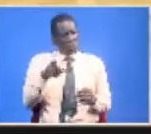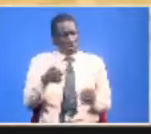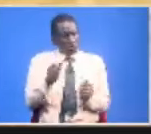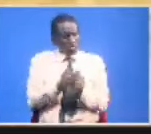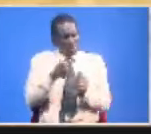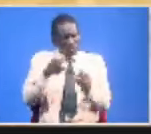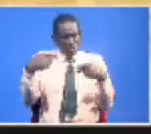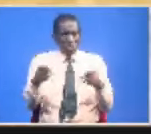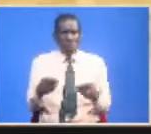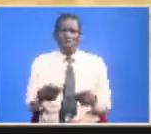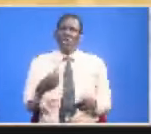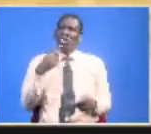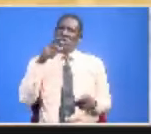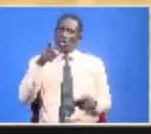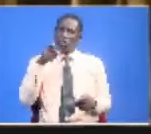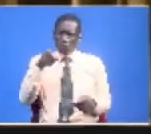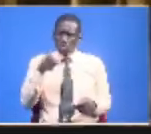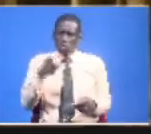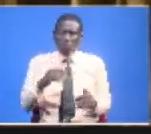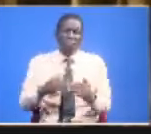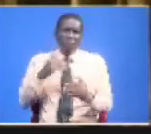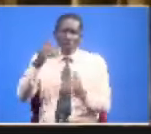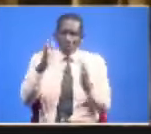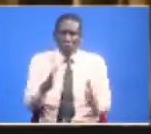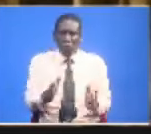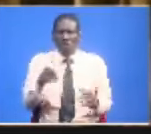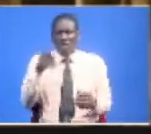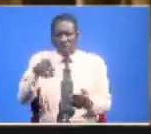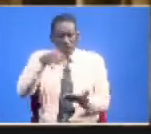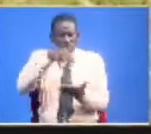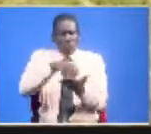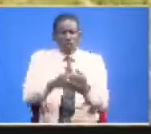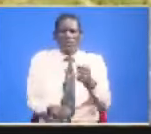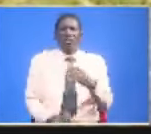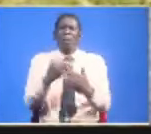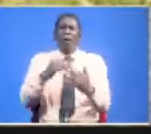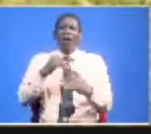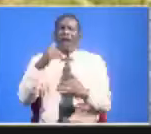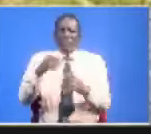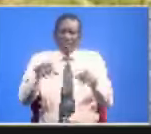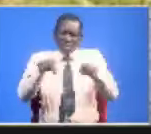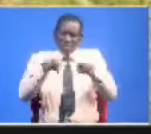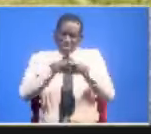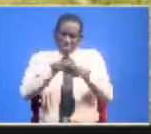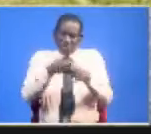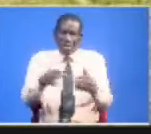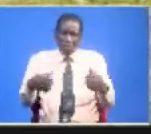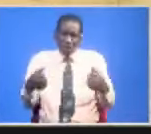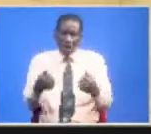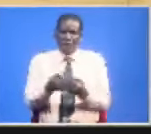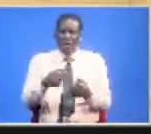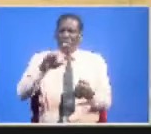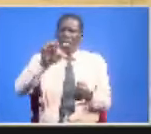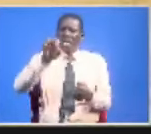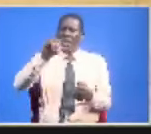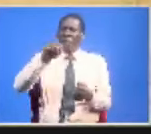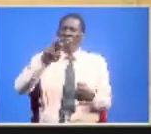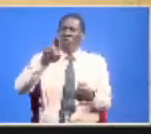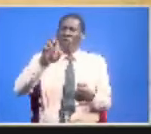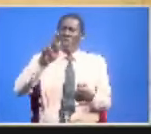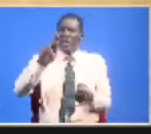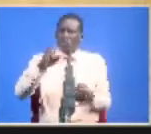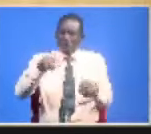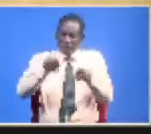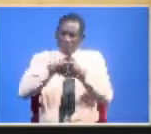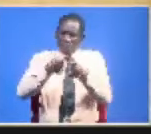na haya maneno, kidogo wanakuambia wewe ndio utakuwa next. Tukio hili limetokea baada ya kisa sawia kufanyika eneo la Emureko, eneo